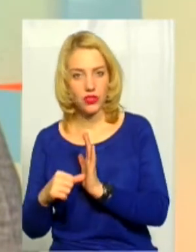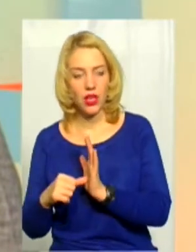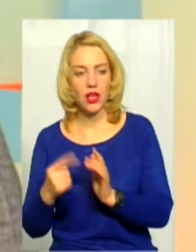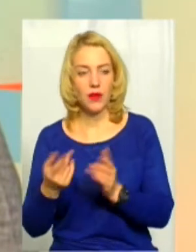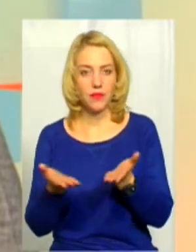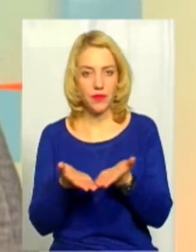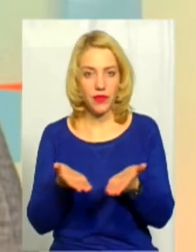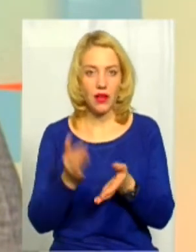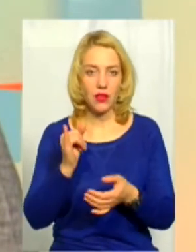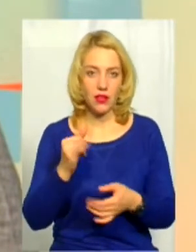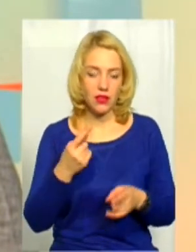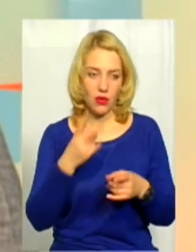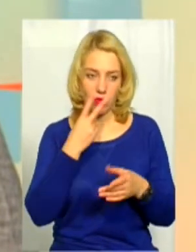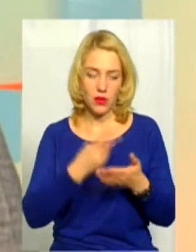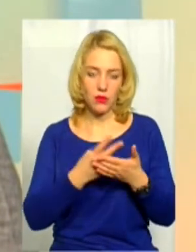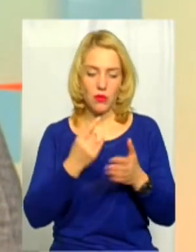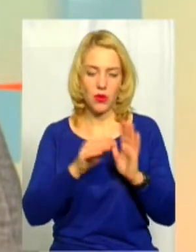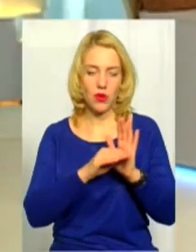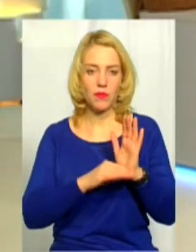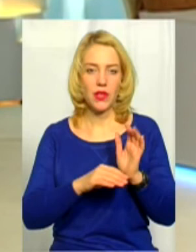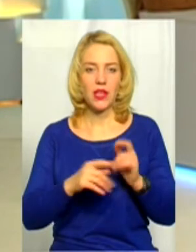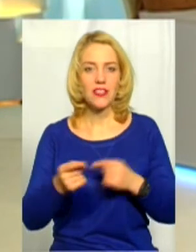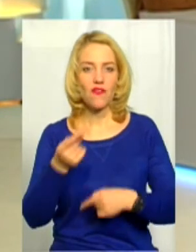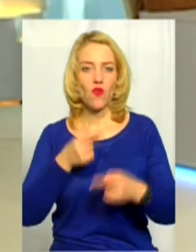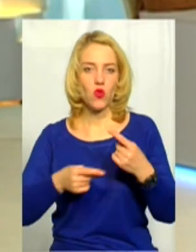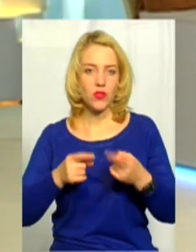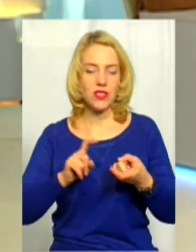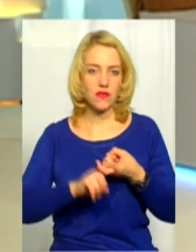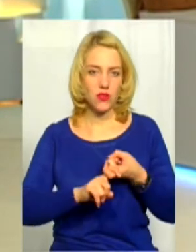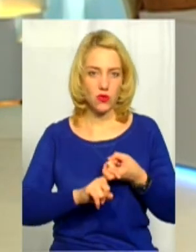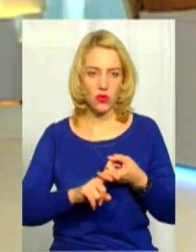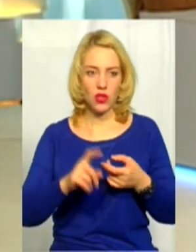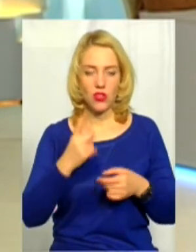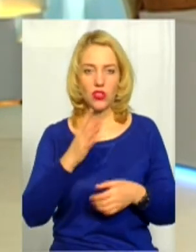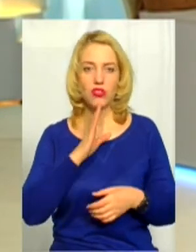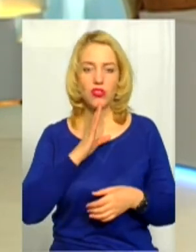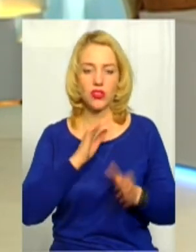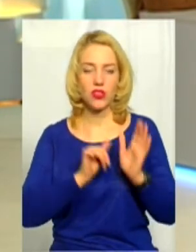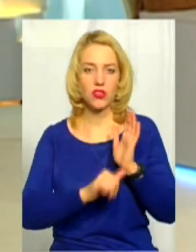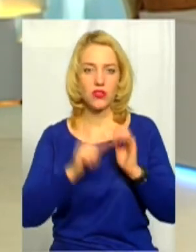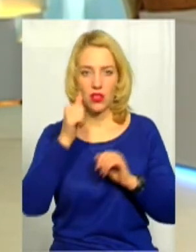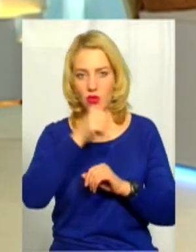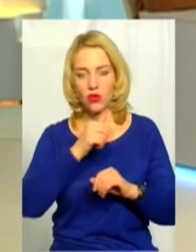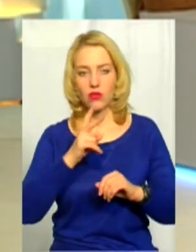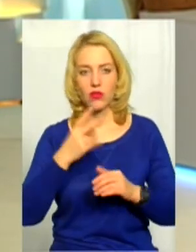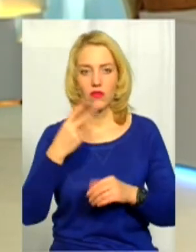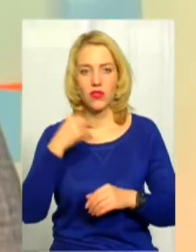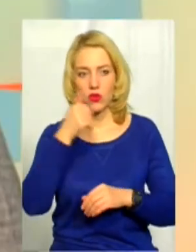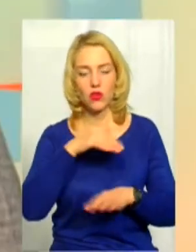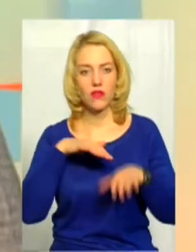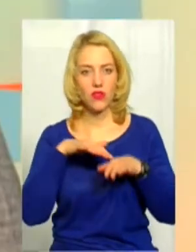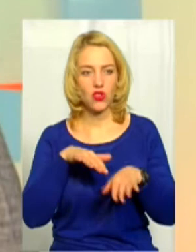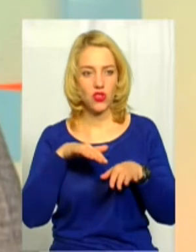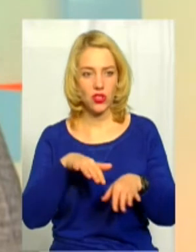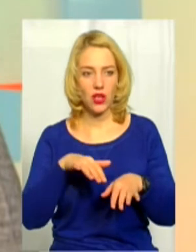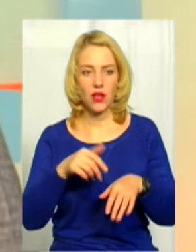одна з навчальних програм передбачає так званий фідбек, зворотній зв'язок. У неї жінка близько 60 років, яка вже там близько 20 років шиє.